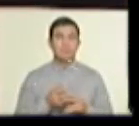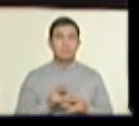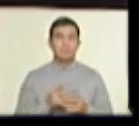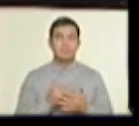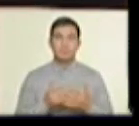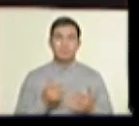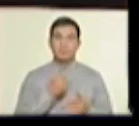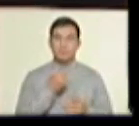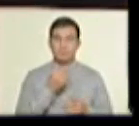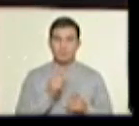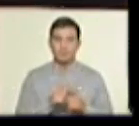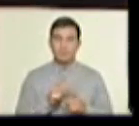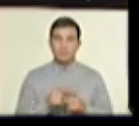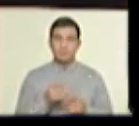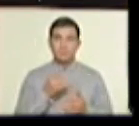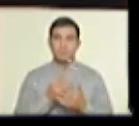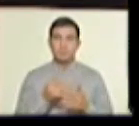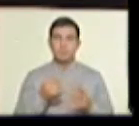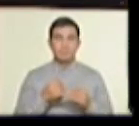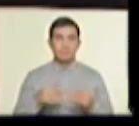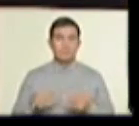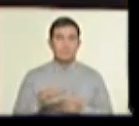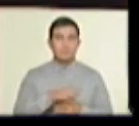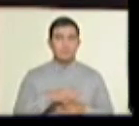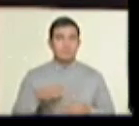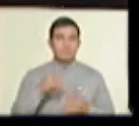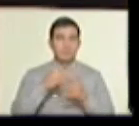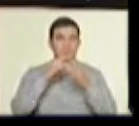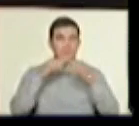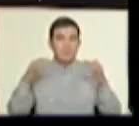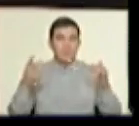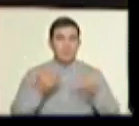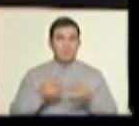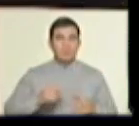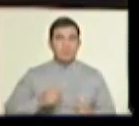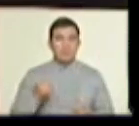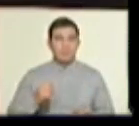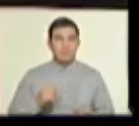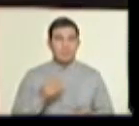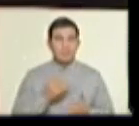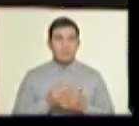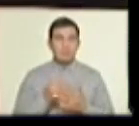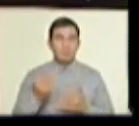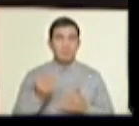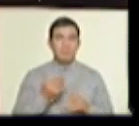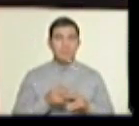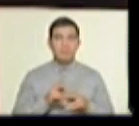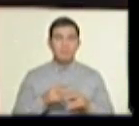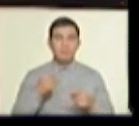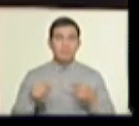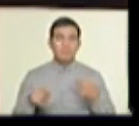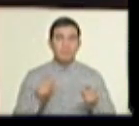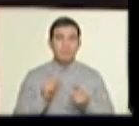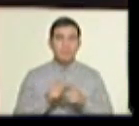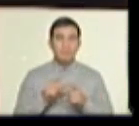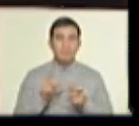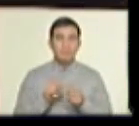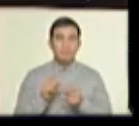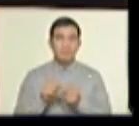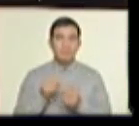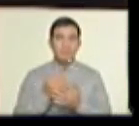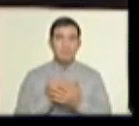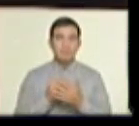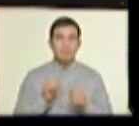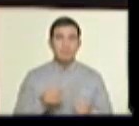hosil qilib ko'raylik. Yer osmon, do'st dushman so'zlari aynan mana shunday so'zlarga misol